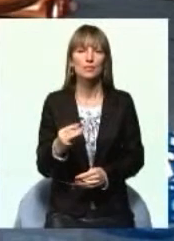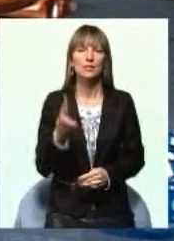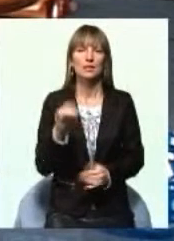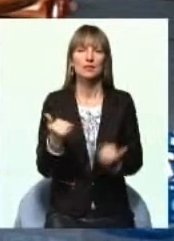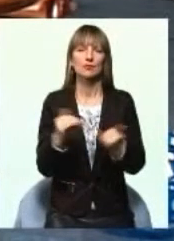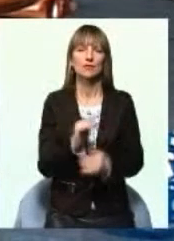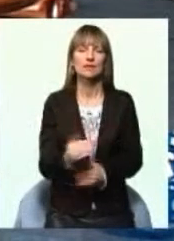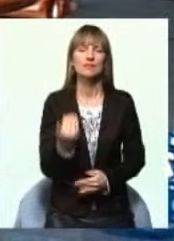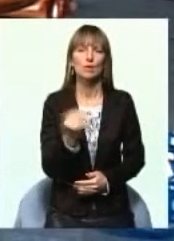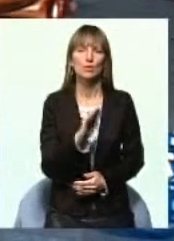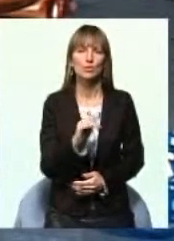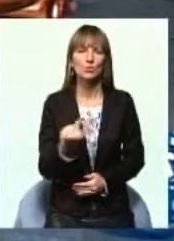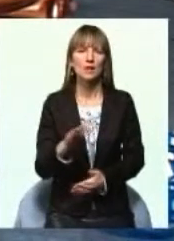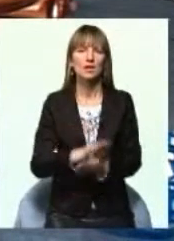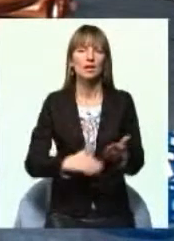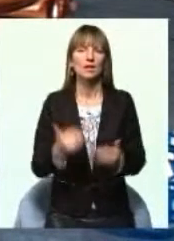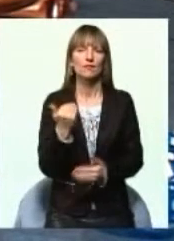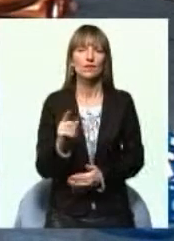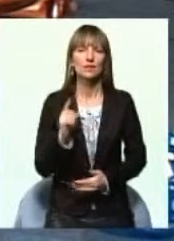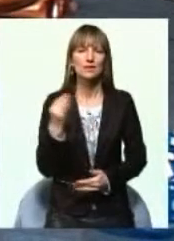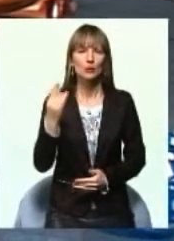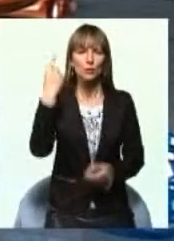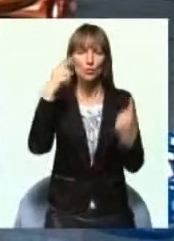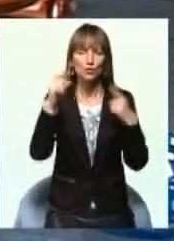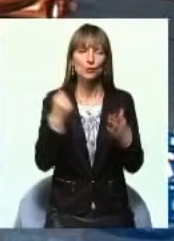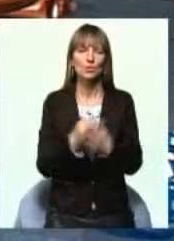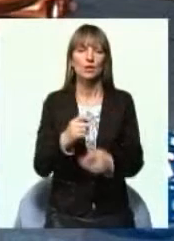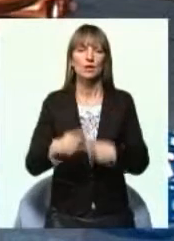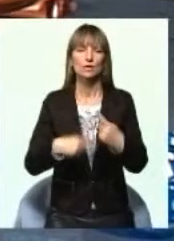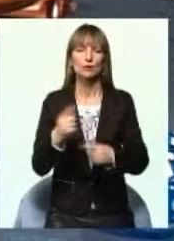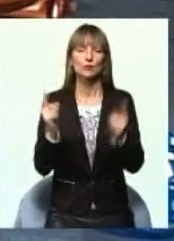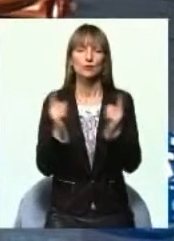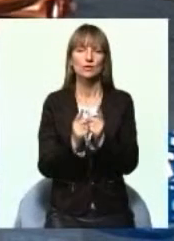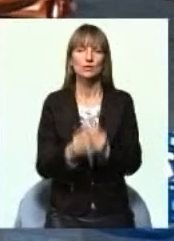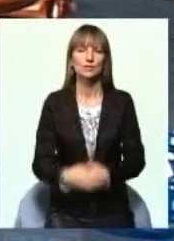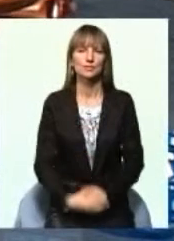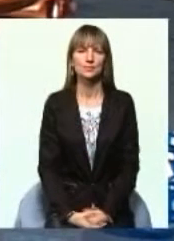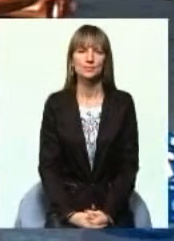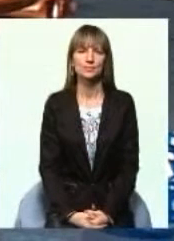а на сьогодні, діти, ми з вами прощаємося. Далі на вас чекає цікавий мультик. До наступної зустрічі!